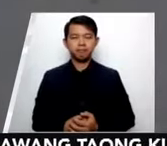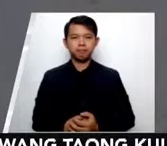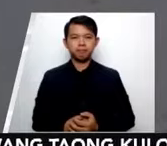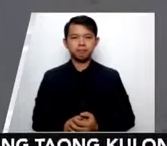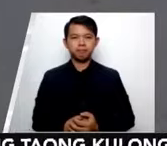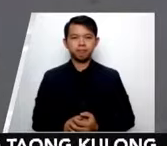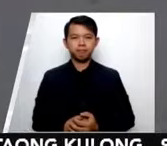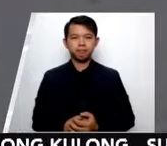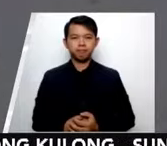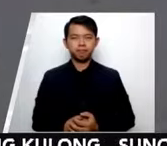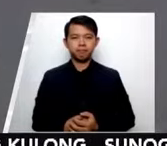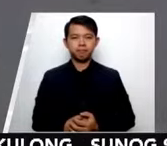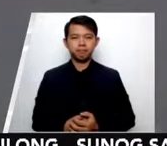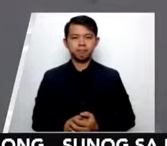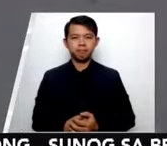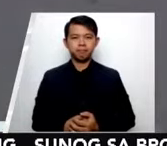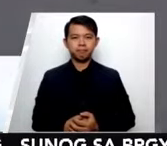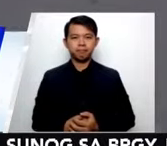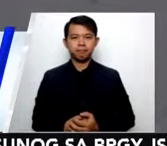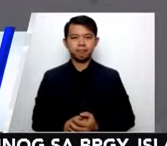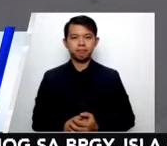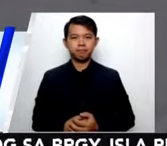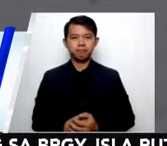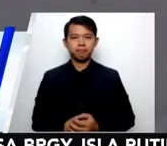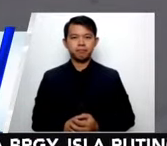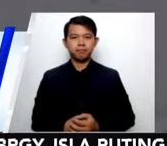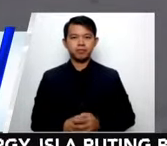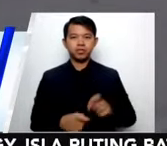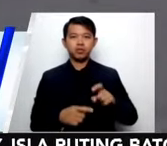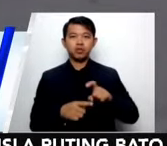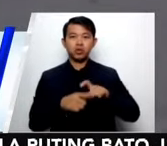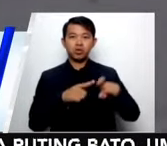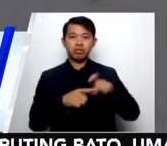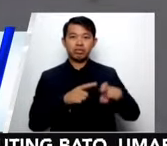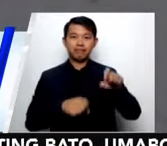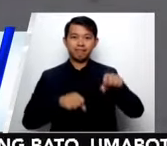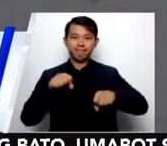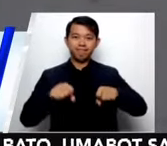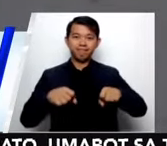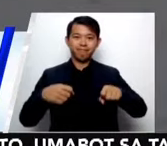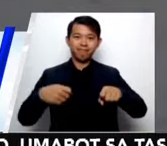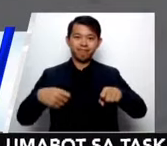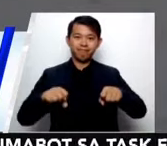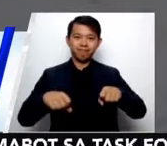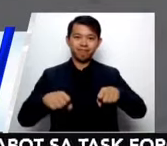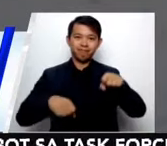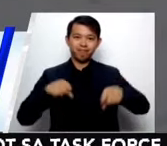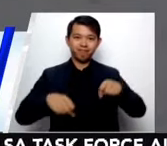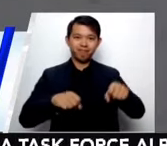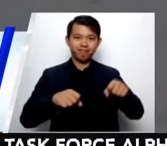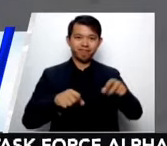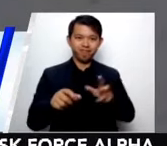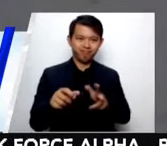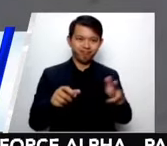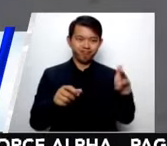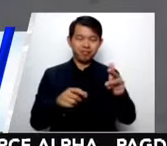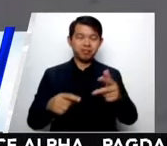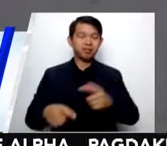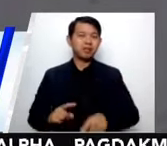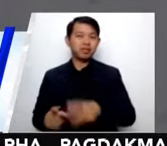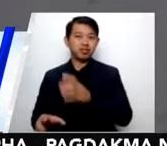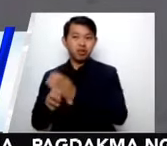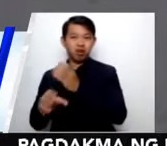tumatawid ang e-trike na yan sa highway sa zaraga iloilo ng salpukin ng humaharurot na SUV tumilapon ang driver ng